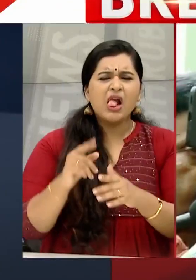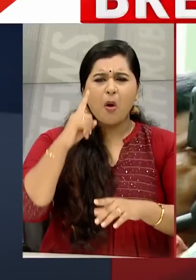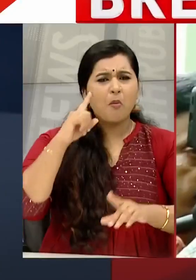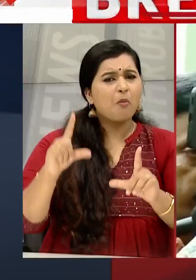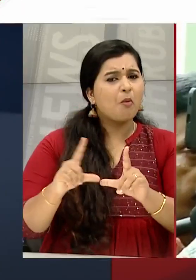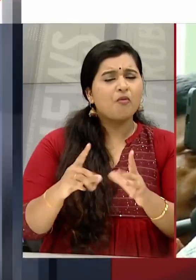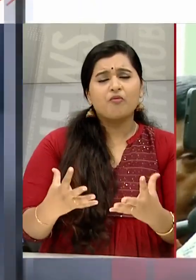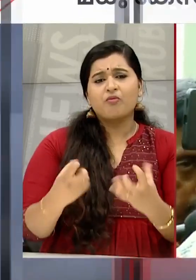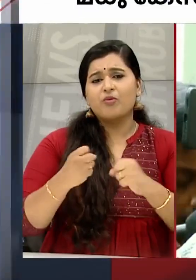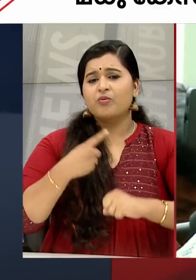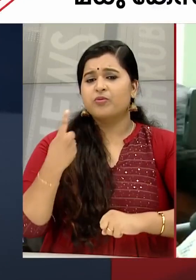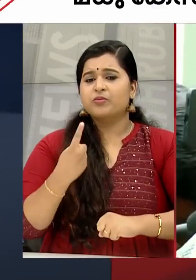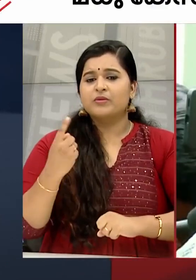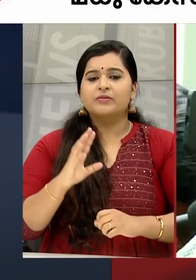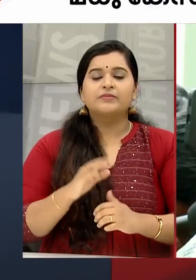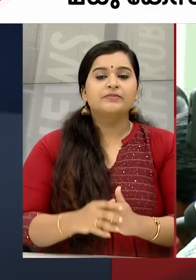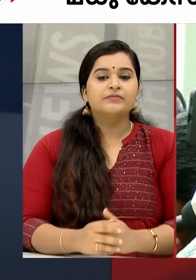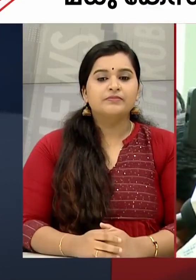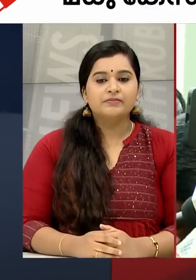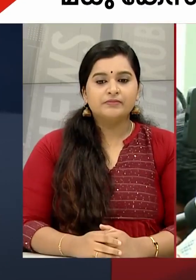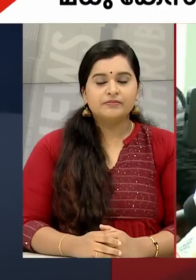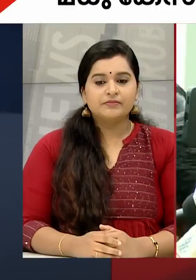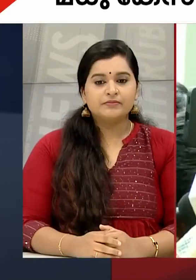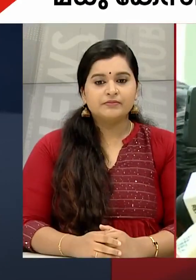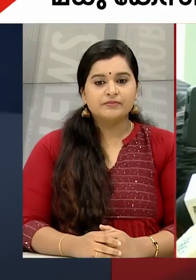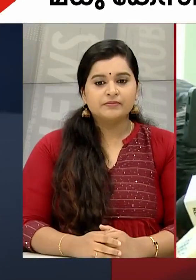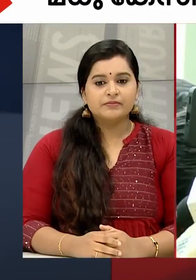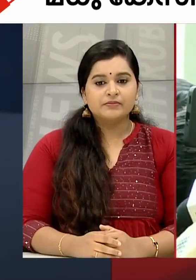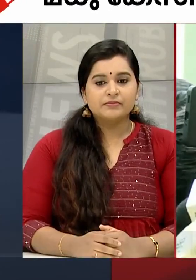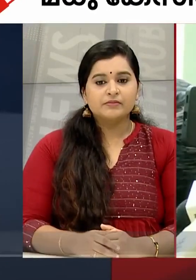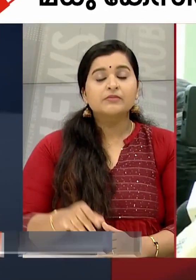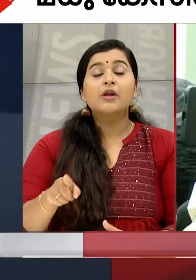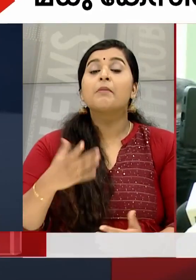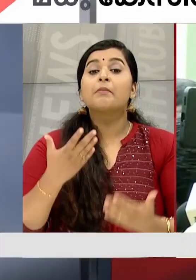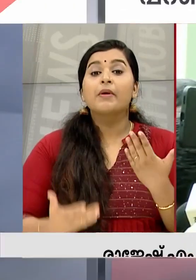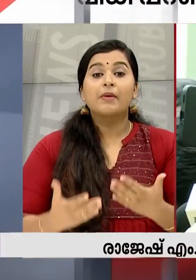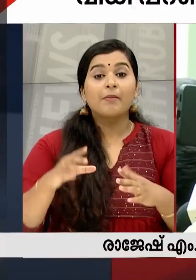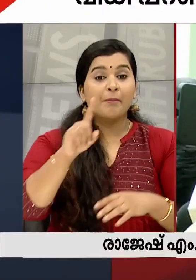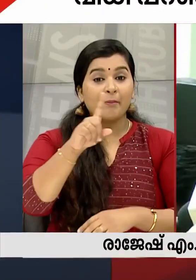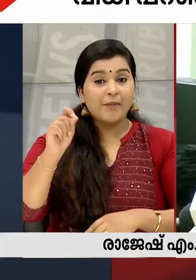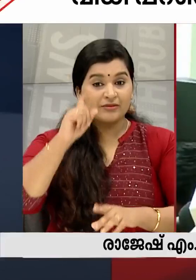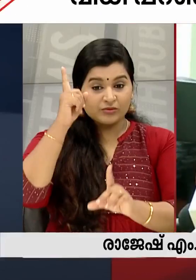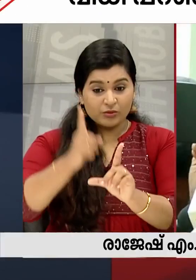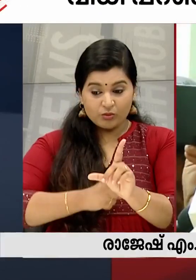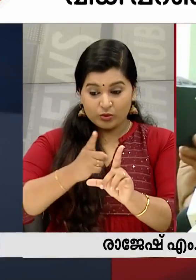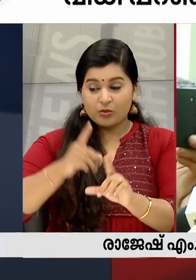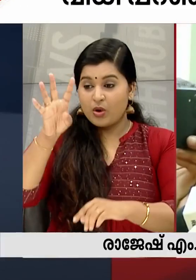10 വർഷമാണ് 304 പാർട്ട് 2 അപ്ടു 10 വർഷം വരെ ആണ് കൊടുക്കാവുന്നത്.